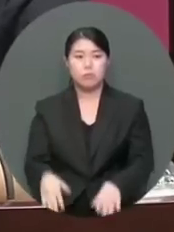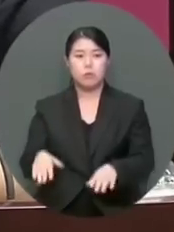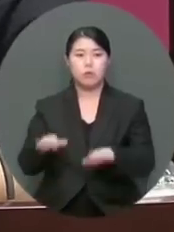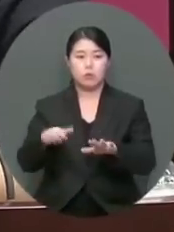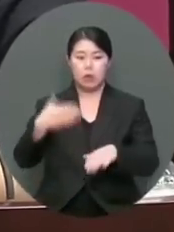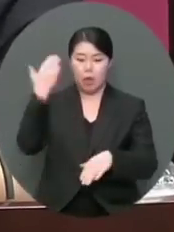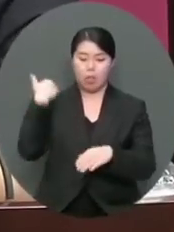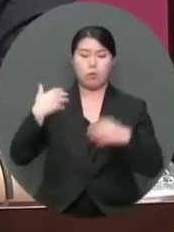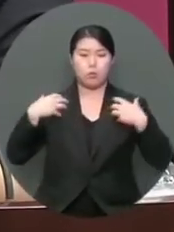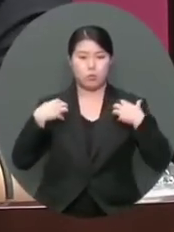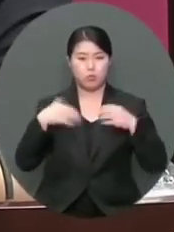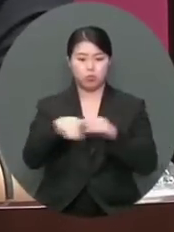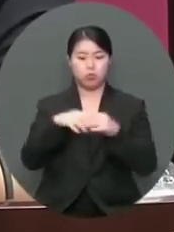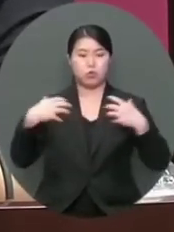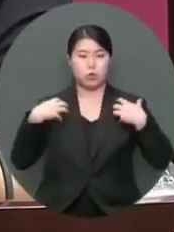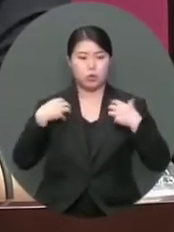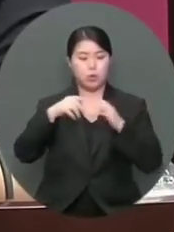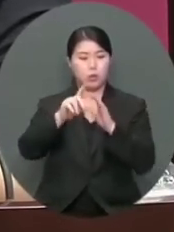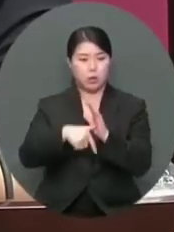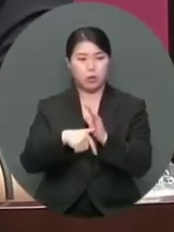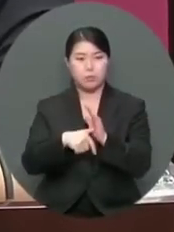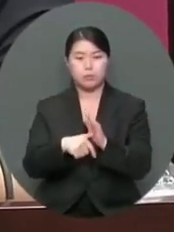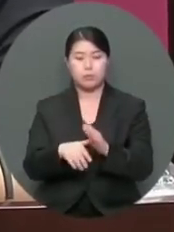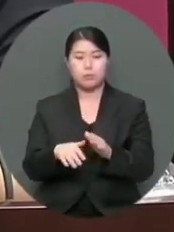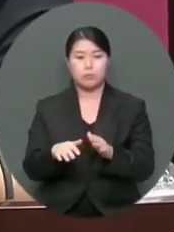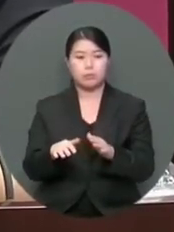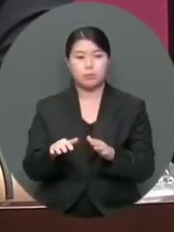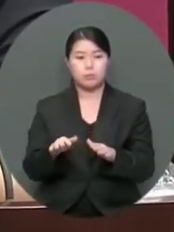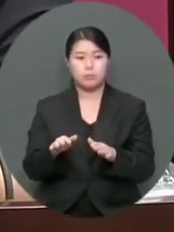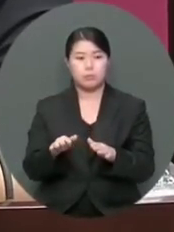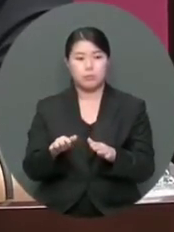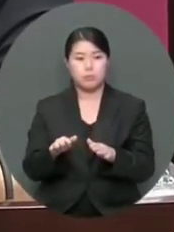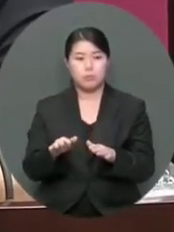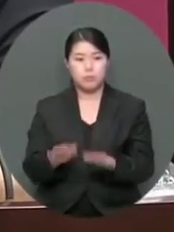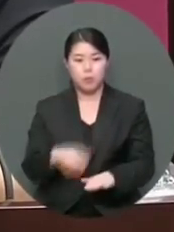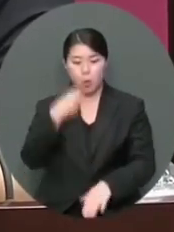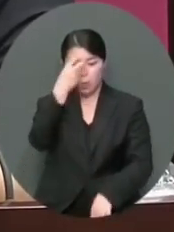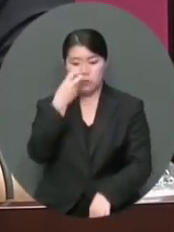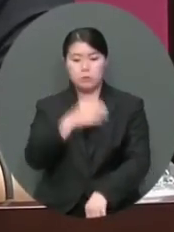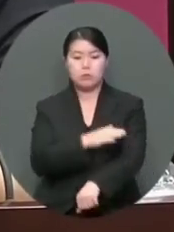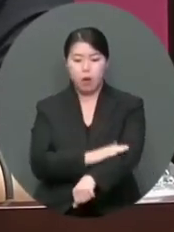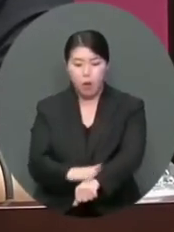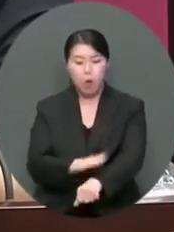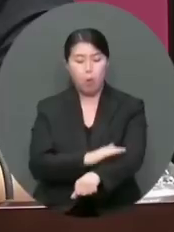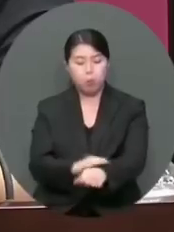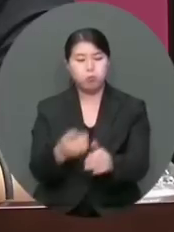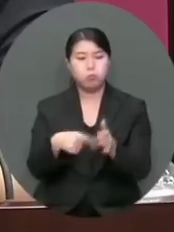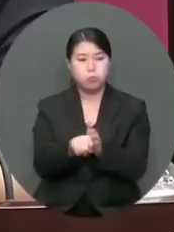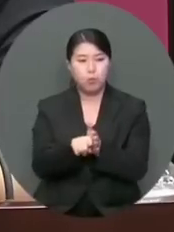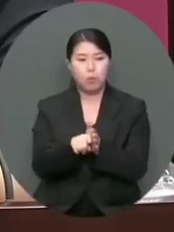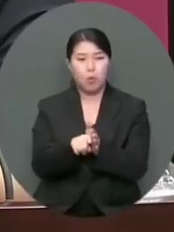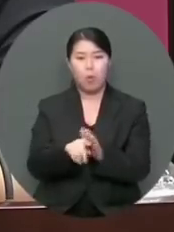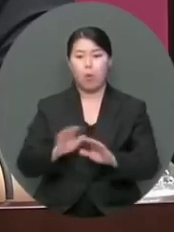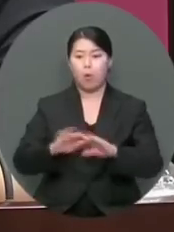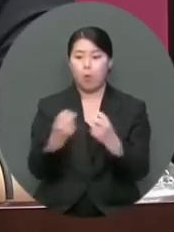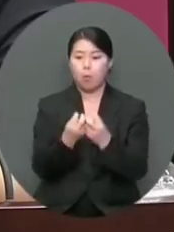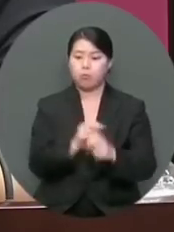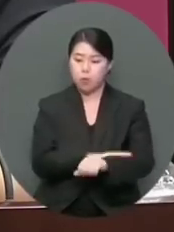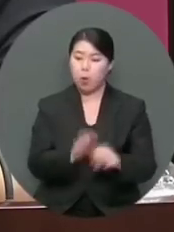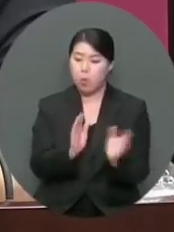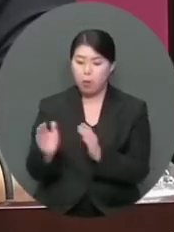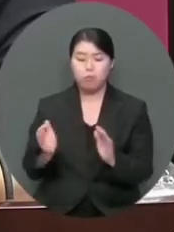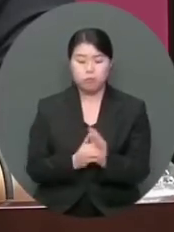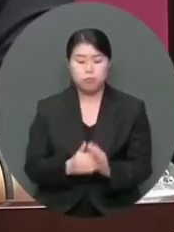문재인 정부에서 그런 것이 가장 잘 검증이 되도록 그런 어려운 대책을 다 마련해